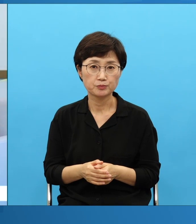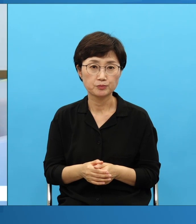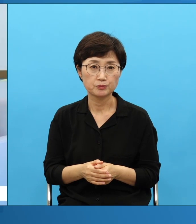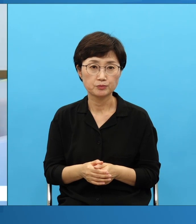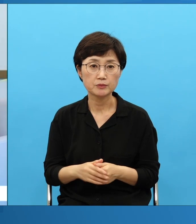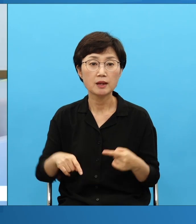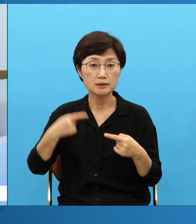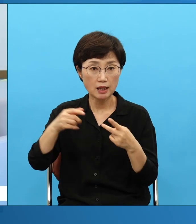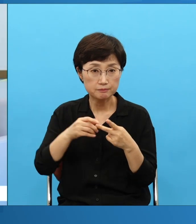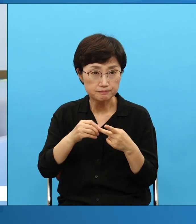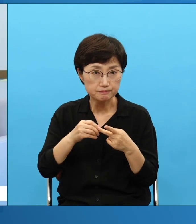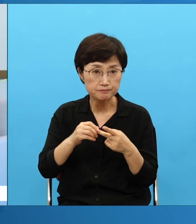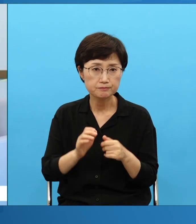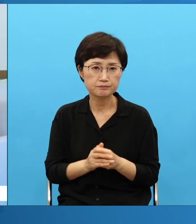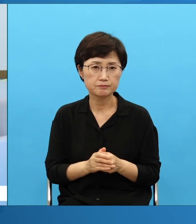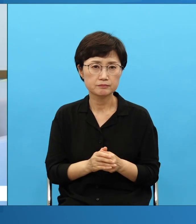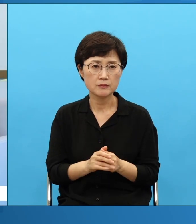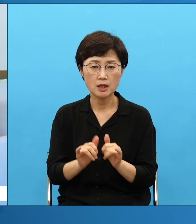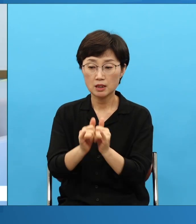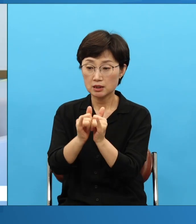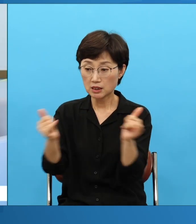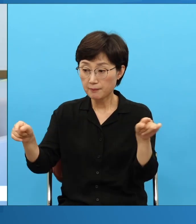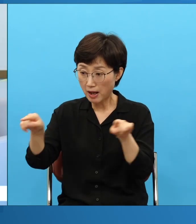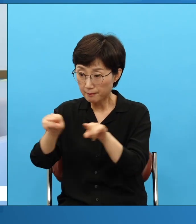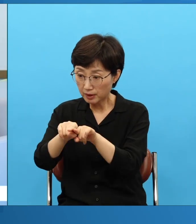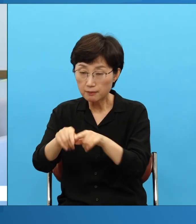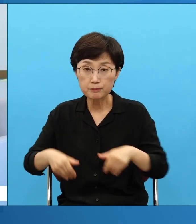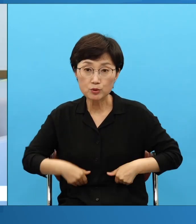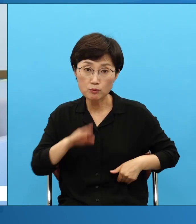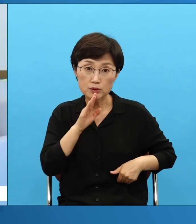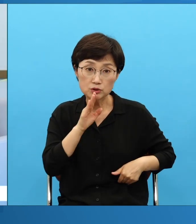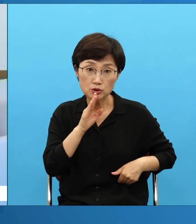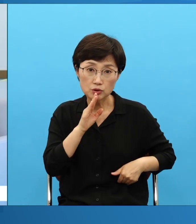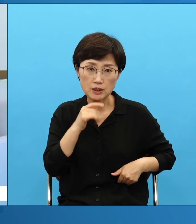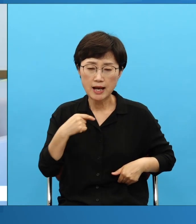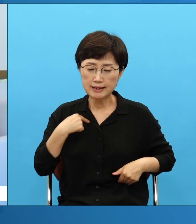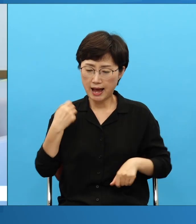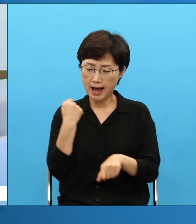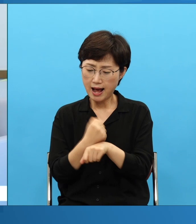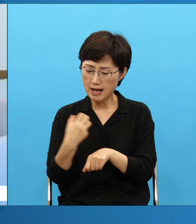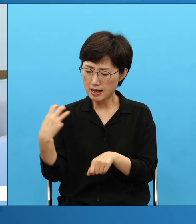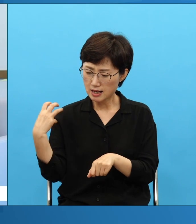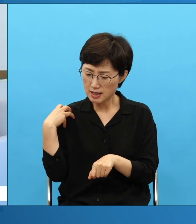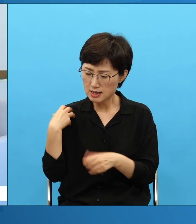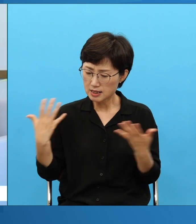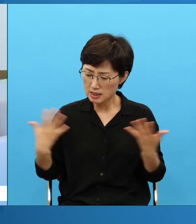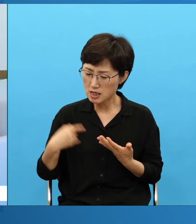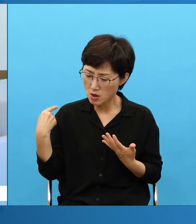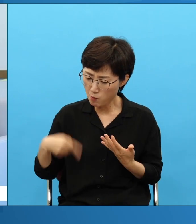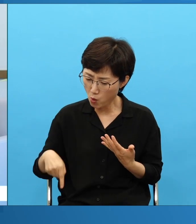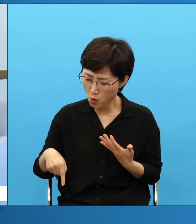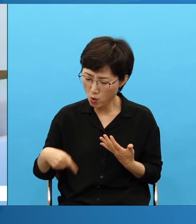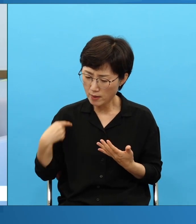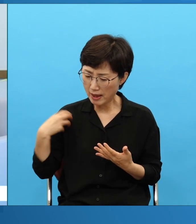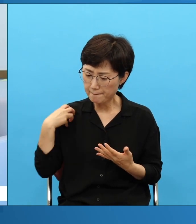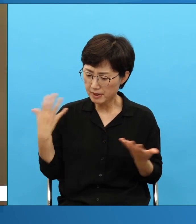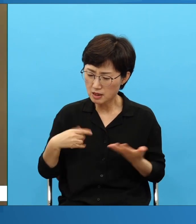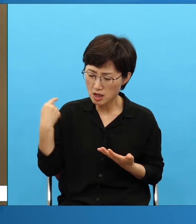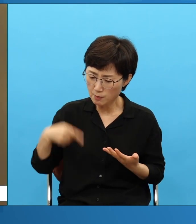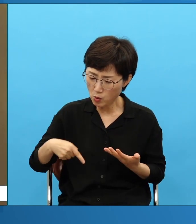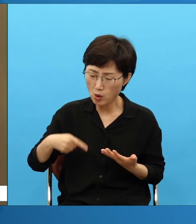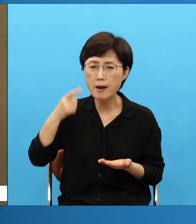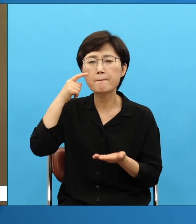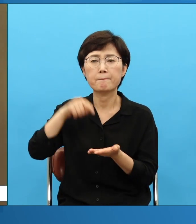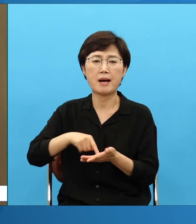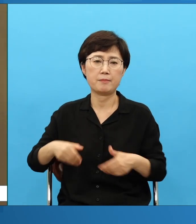그 다음에 많은 사람들이 일을 같이 해야 되는데 내가 해야 될 일은 뭐냐? 그거 찾습니다.